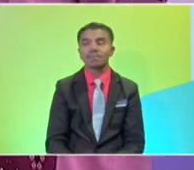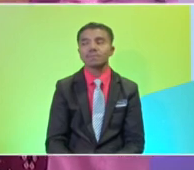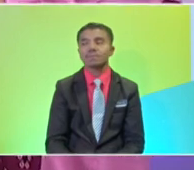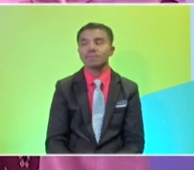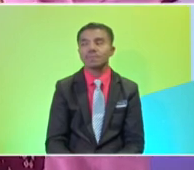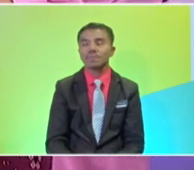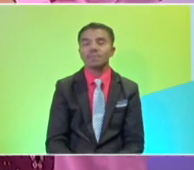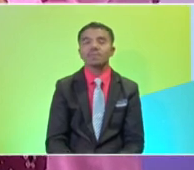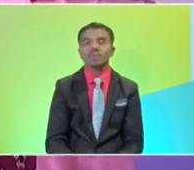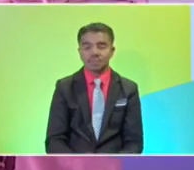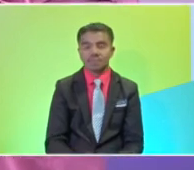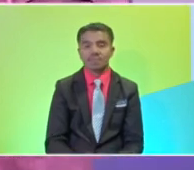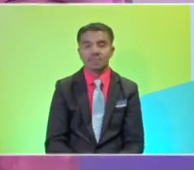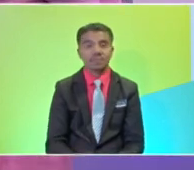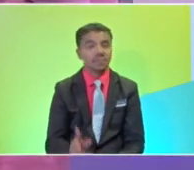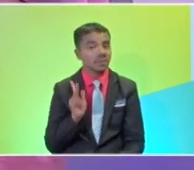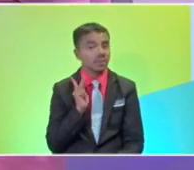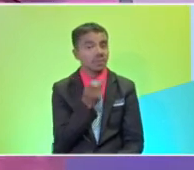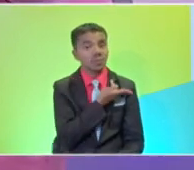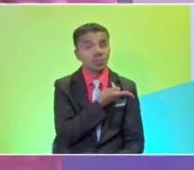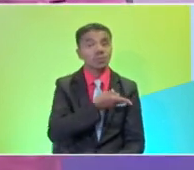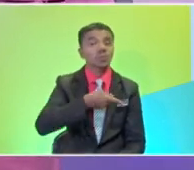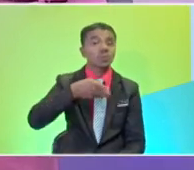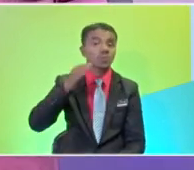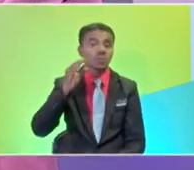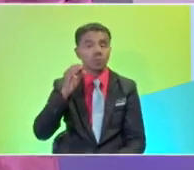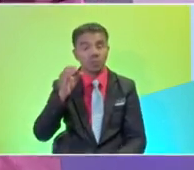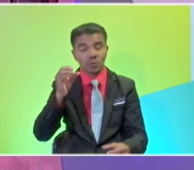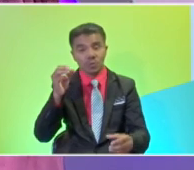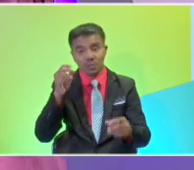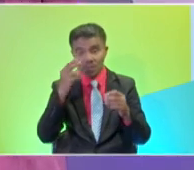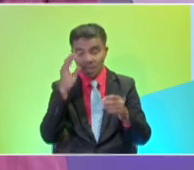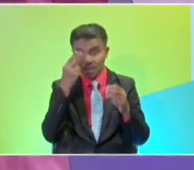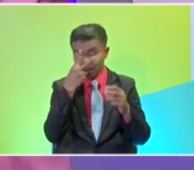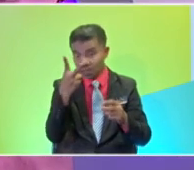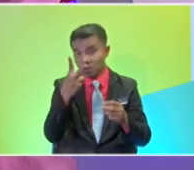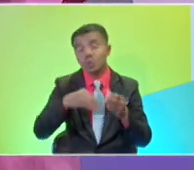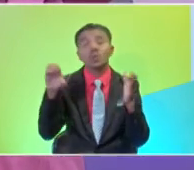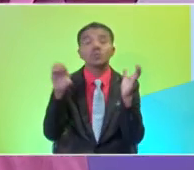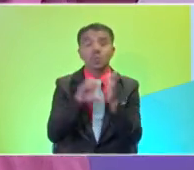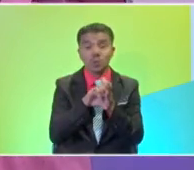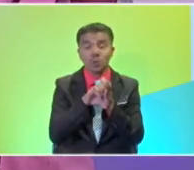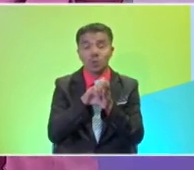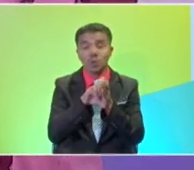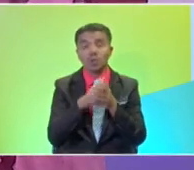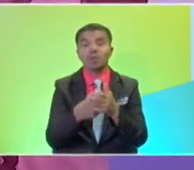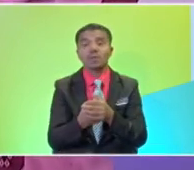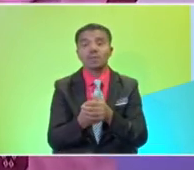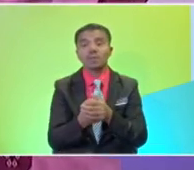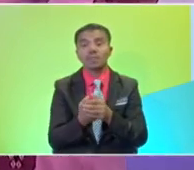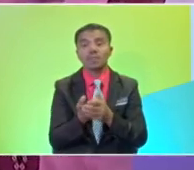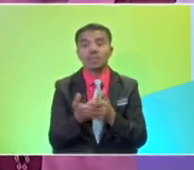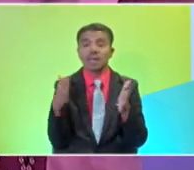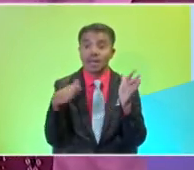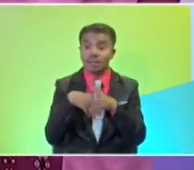satu je Tak banyak kita fokus P 41 saja Aan iaitu kitabatul kalimat tulis apa Aiman alkalimat